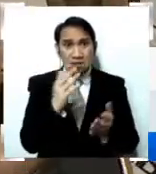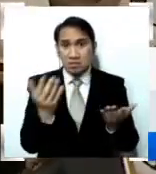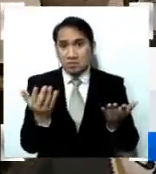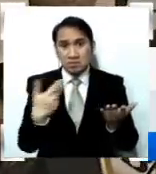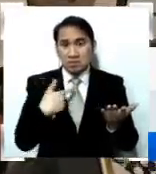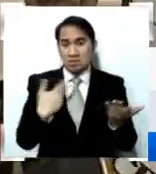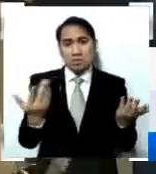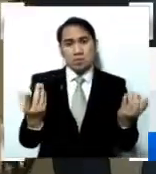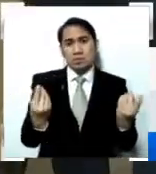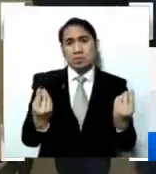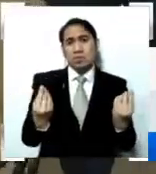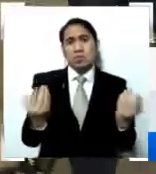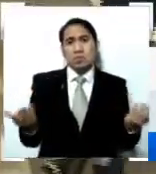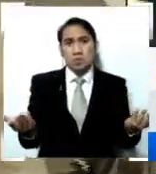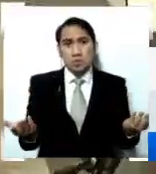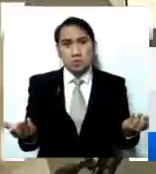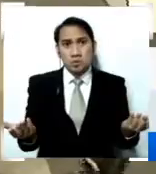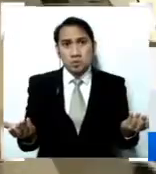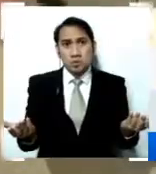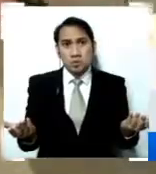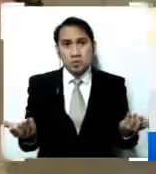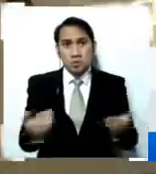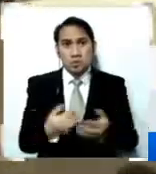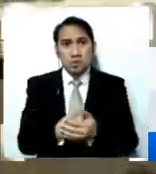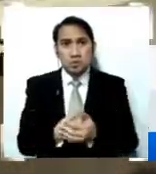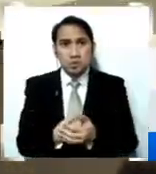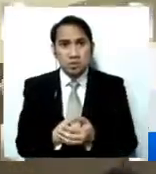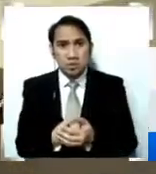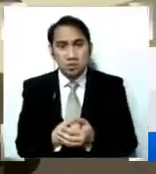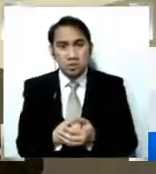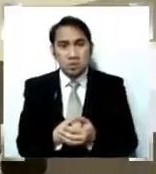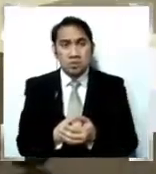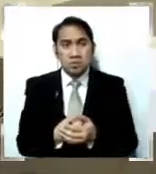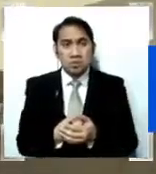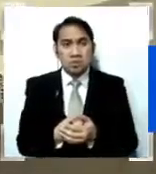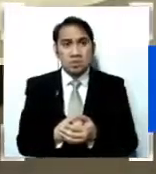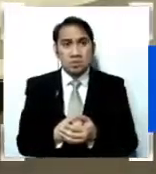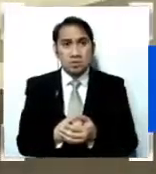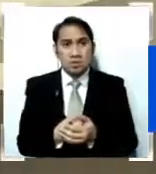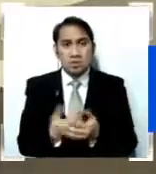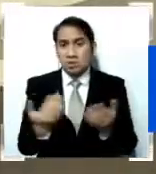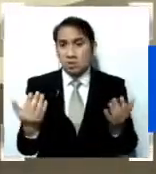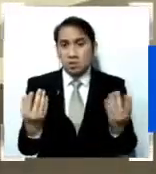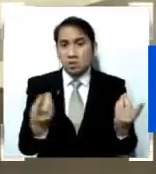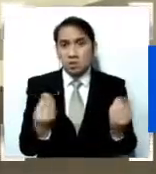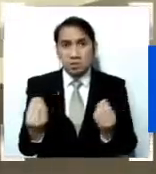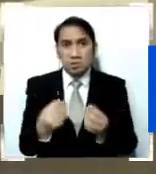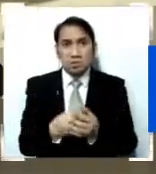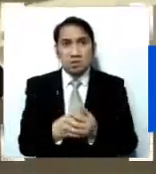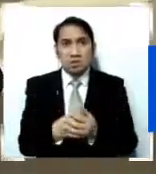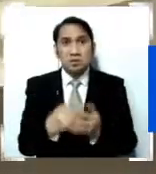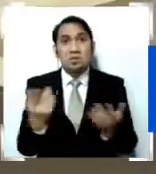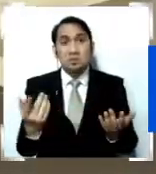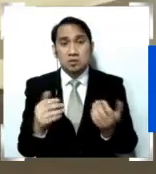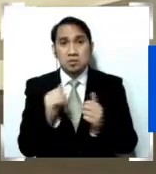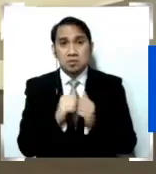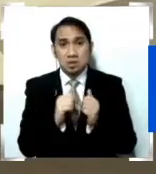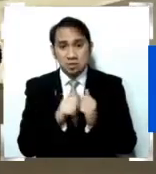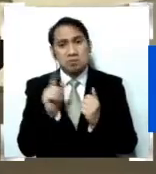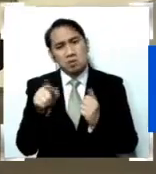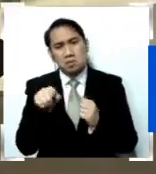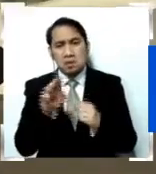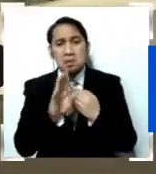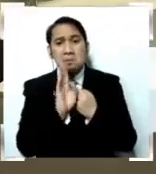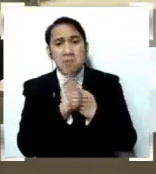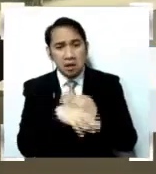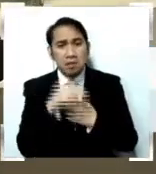are we supposed to do? We will be listing all of you today and definitely lahat po kayo ay babalik sa amin bukas para po kayo